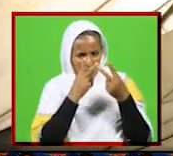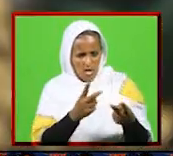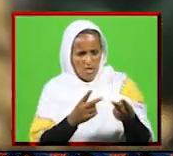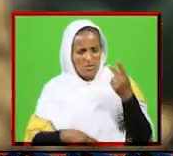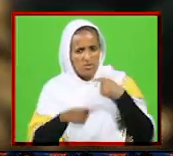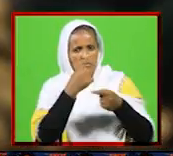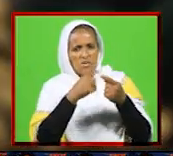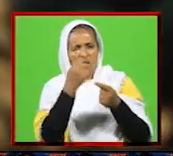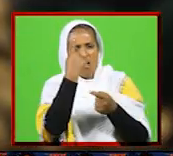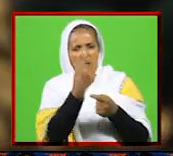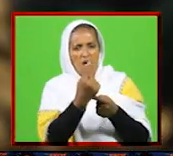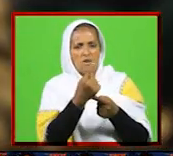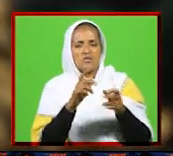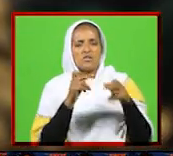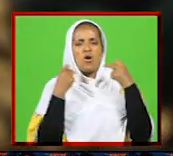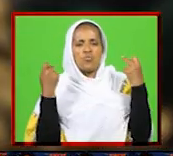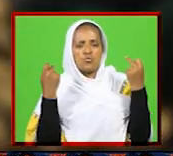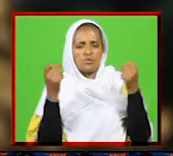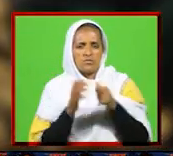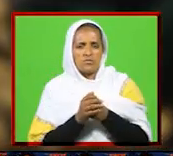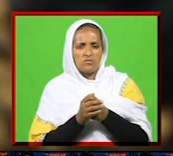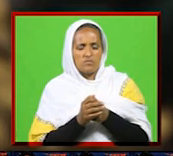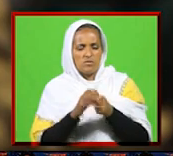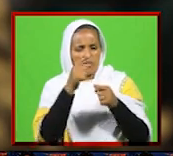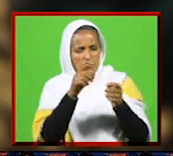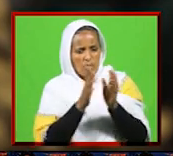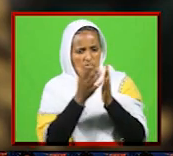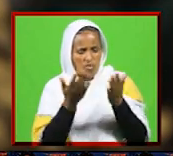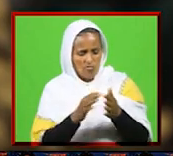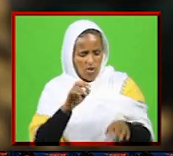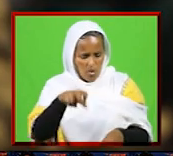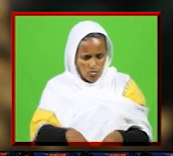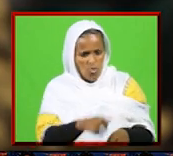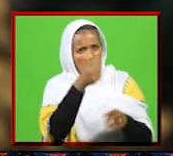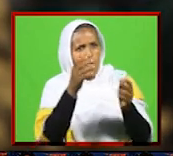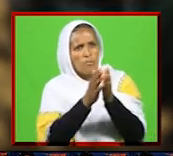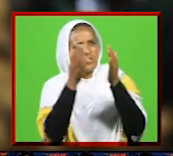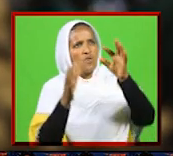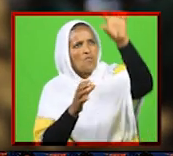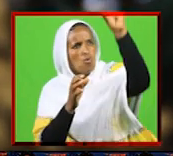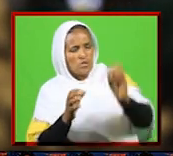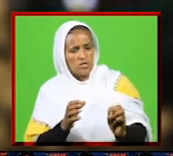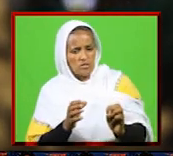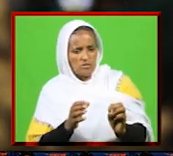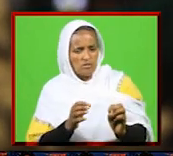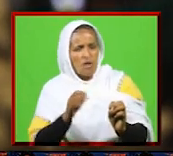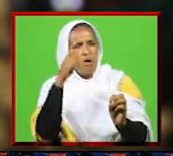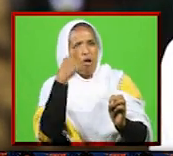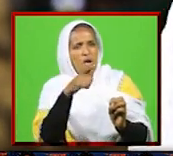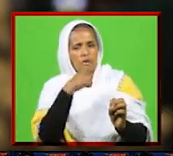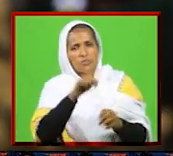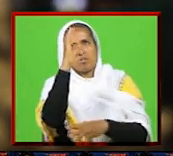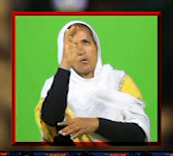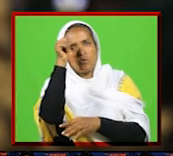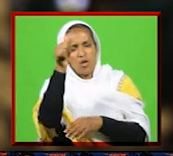ብሏል። ወድቆ ሳይ ሲመጣ አንዱ ዳቆን ከዚህ መጽሐፍ ላይ ረግጦ